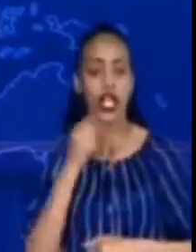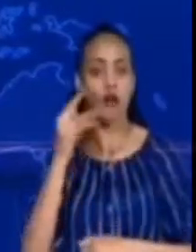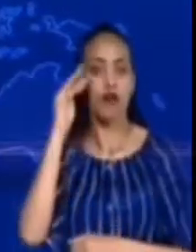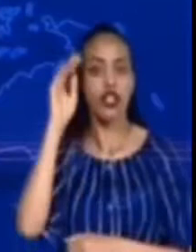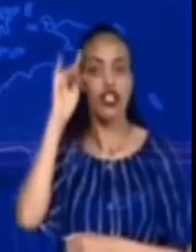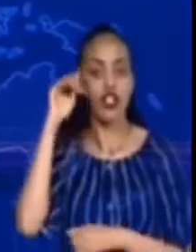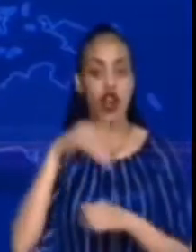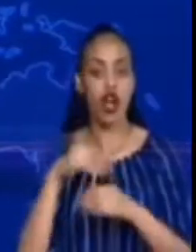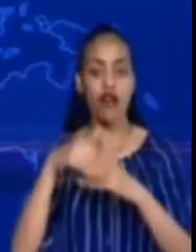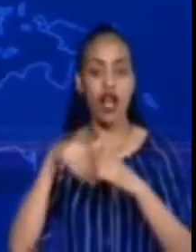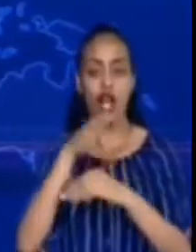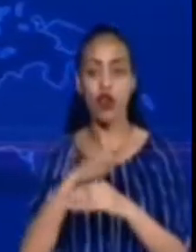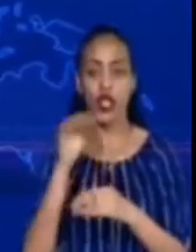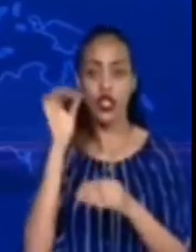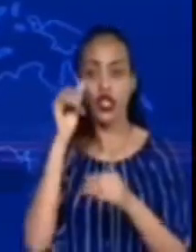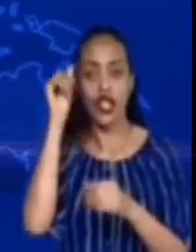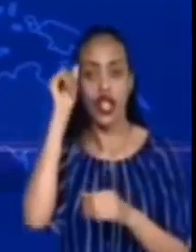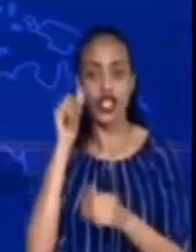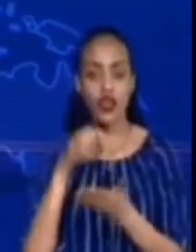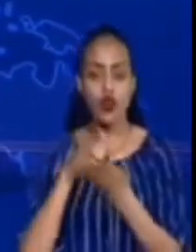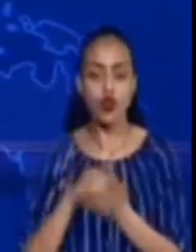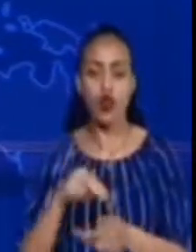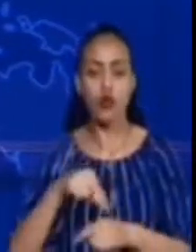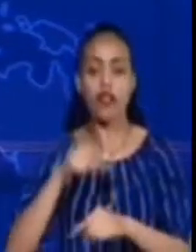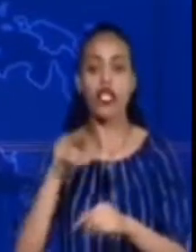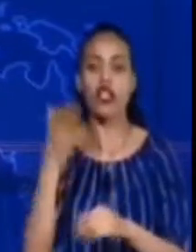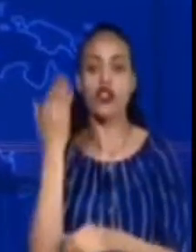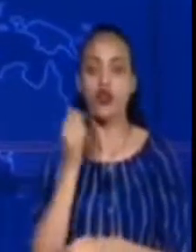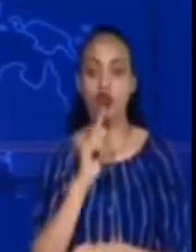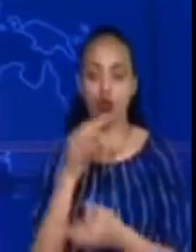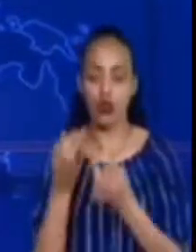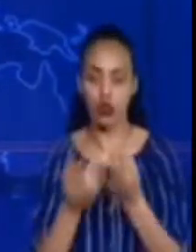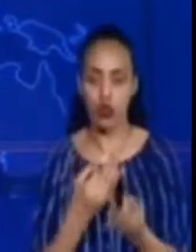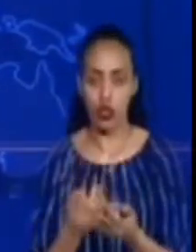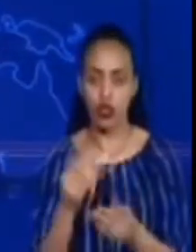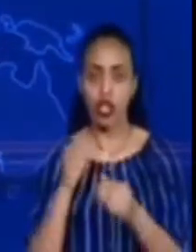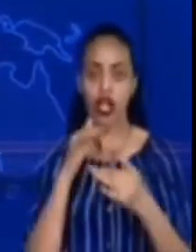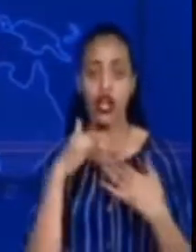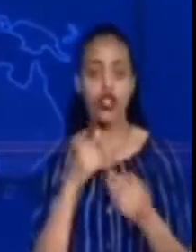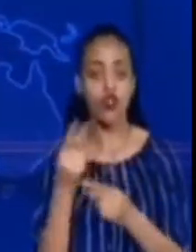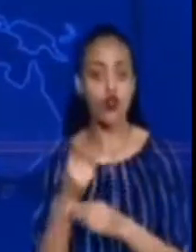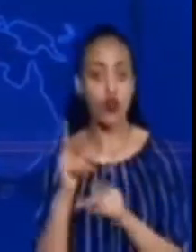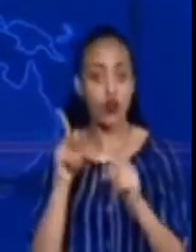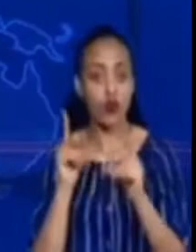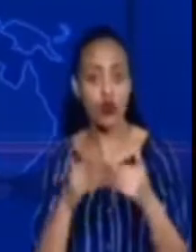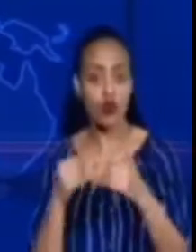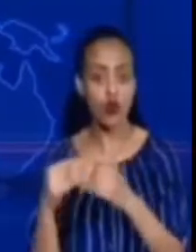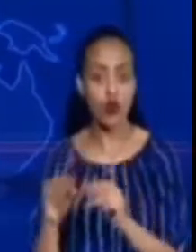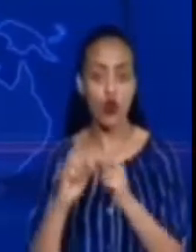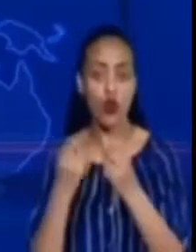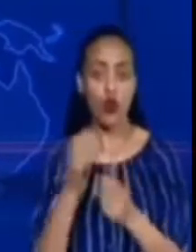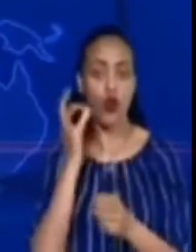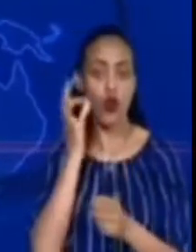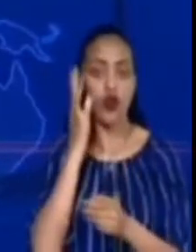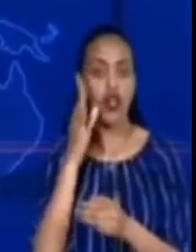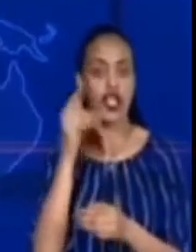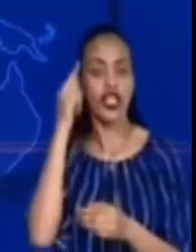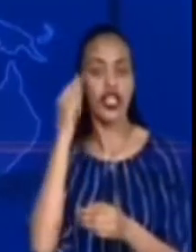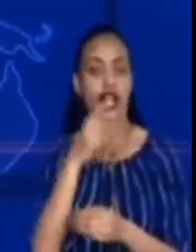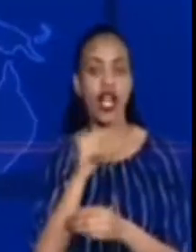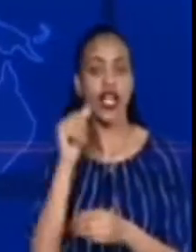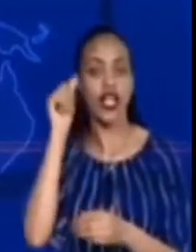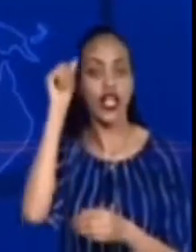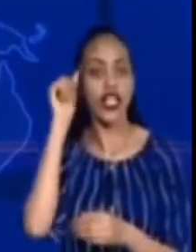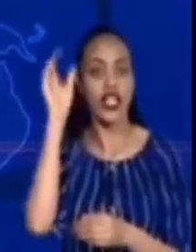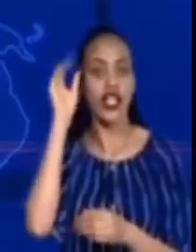ውስጥ ብትቀበር ማለት ነው ትል አንተን አይበላህም ትል አንተን ይጸየፋል ትል እንኳን አንተን አይበላህም